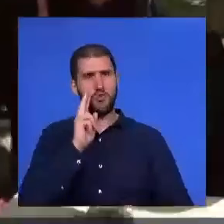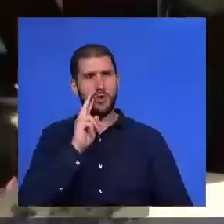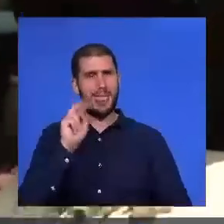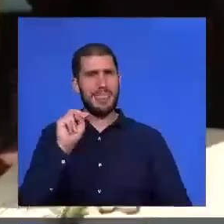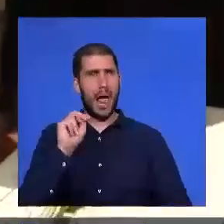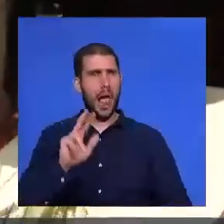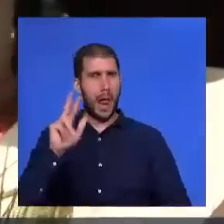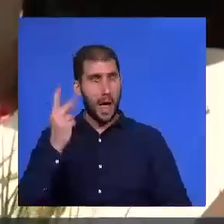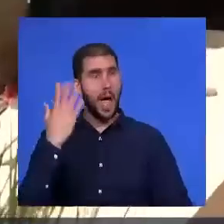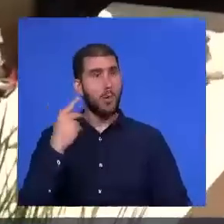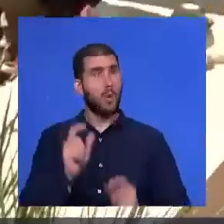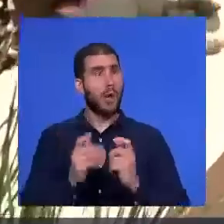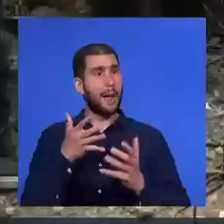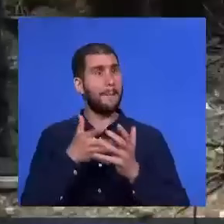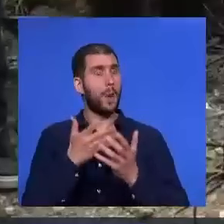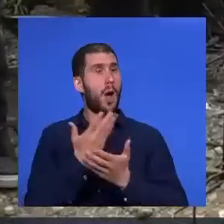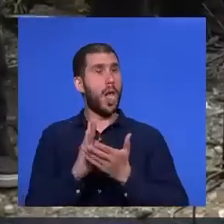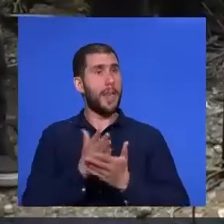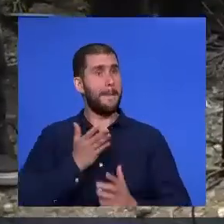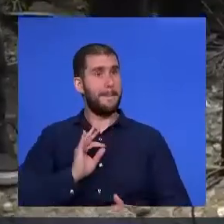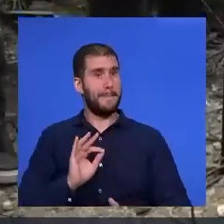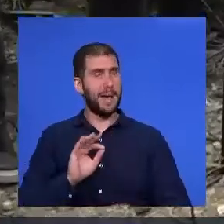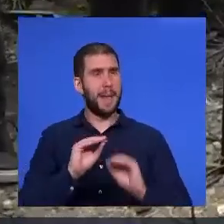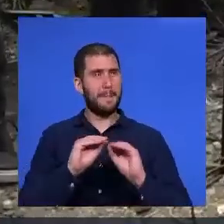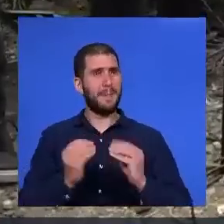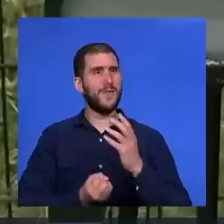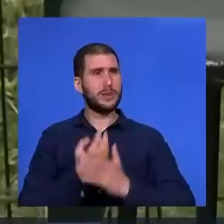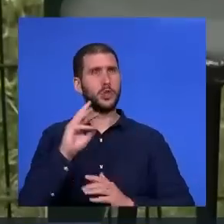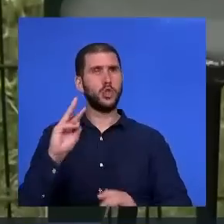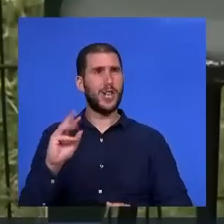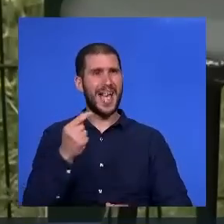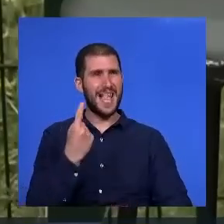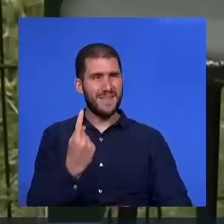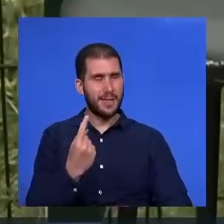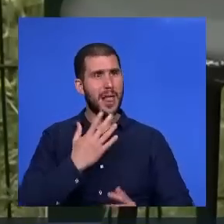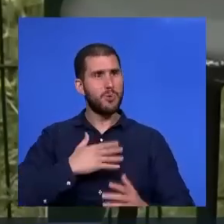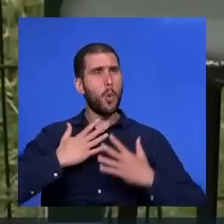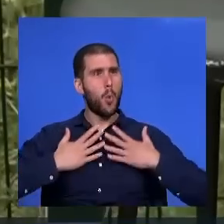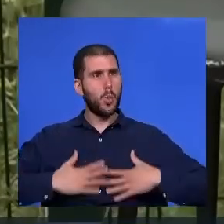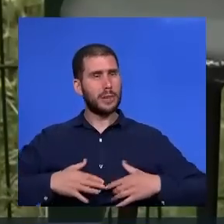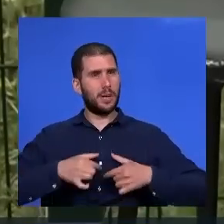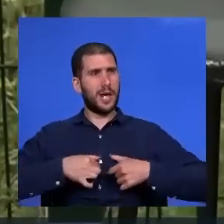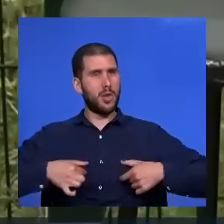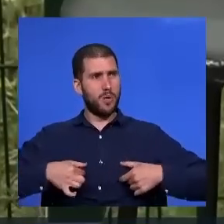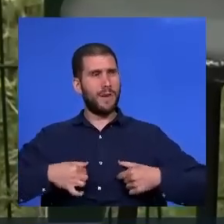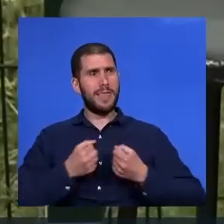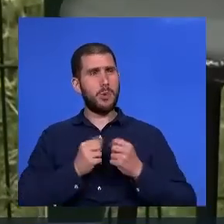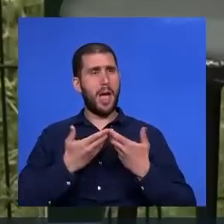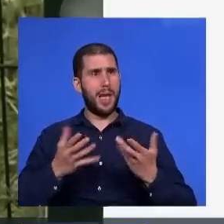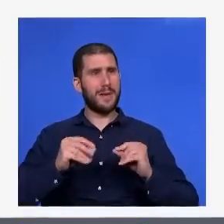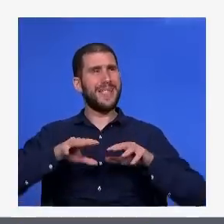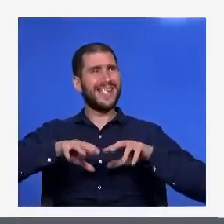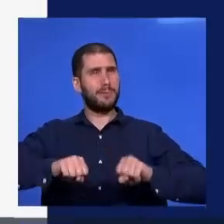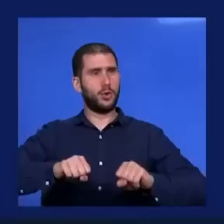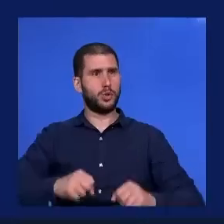בנהלל, היו מי שביקרו את החלטתה של ביתו הבמאית והיוצרת שירה גפן ללבוש חולצה ועליה הכיתוב "אין דמוקרטיה עם